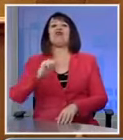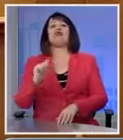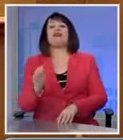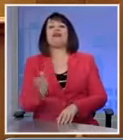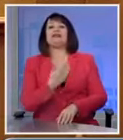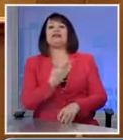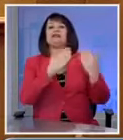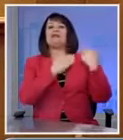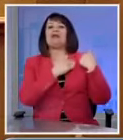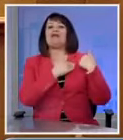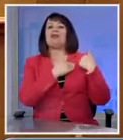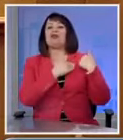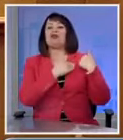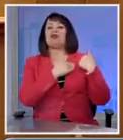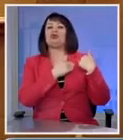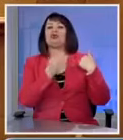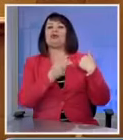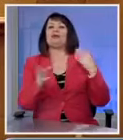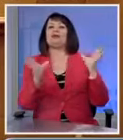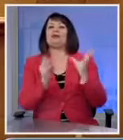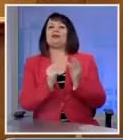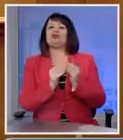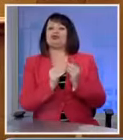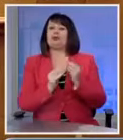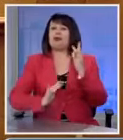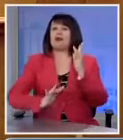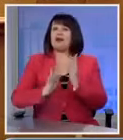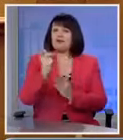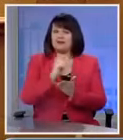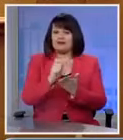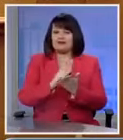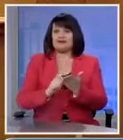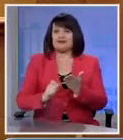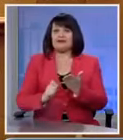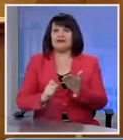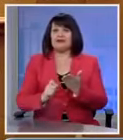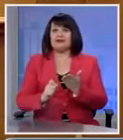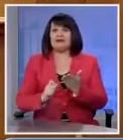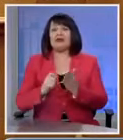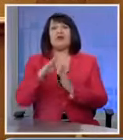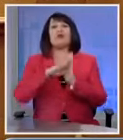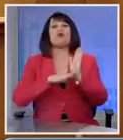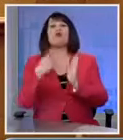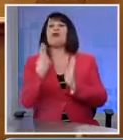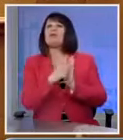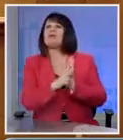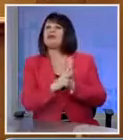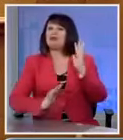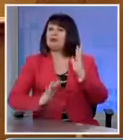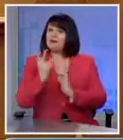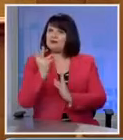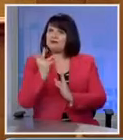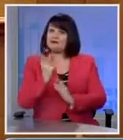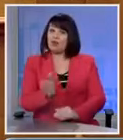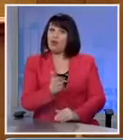του υπευθύνου για την ανάπτυξη και τη συγγραφή του κυβερνητικού σας προγράμματος για την ανάπτυξη?